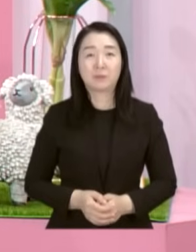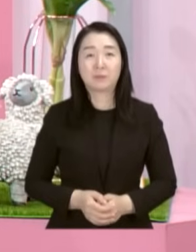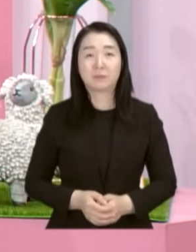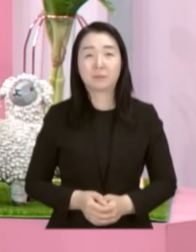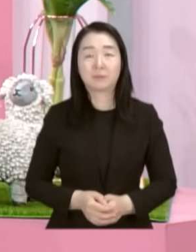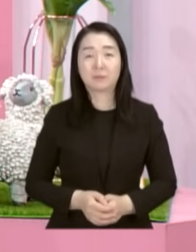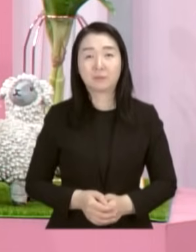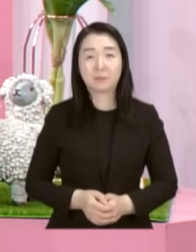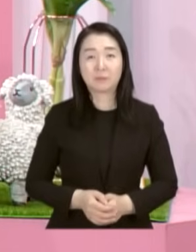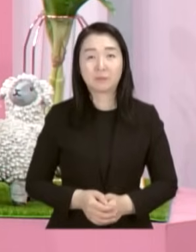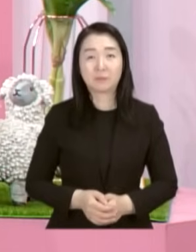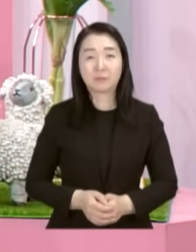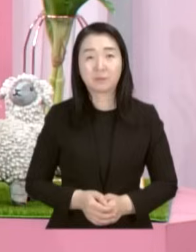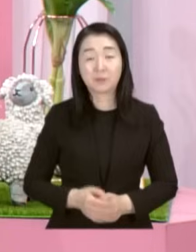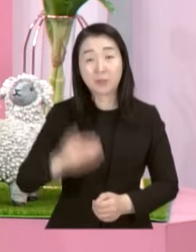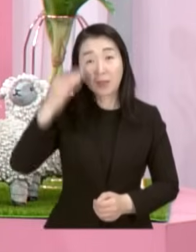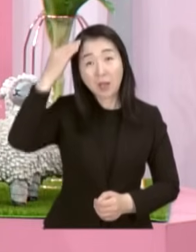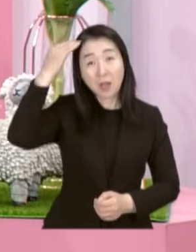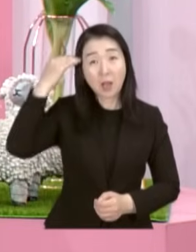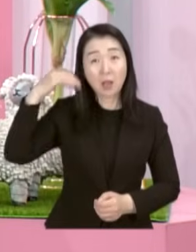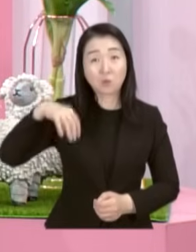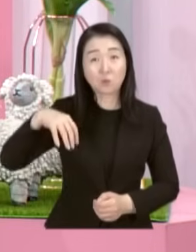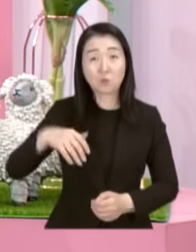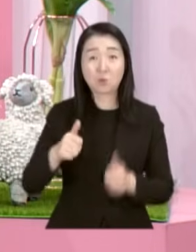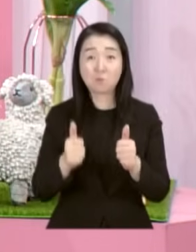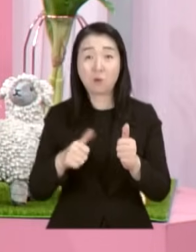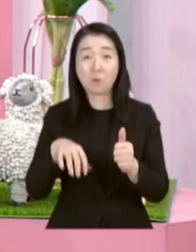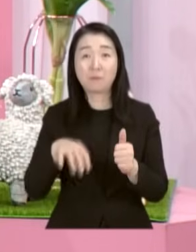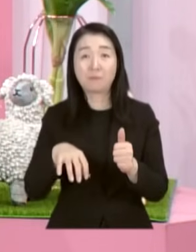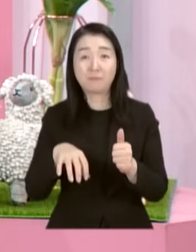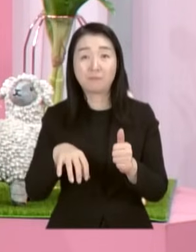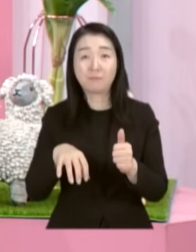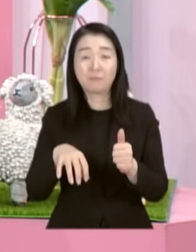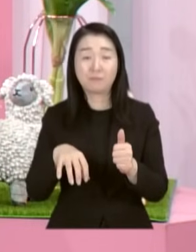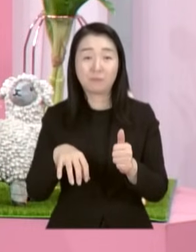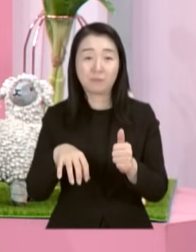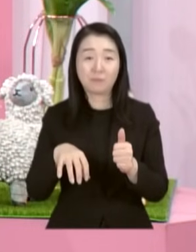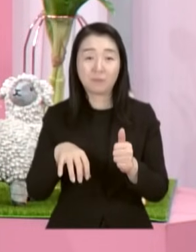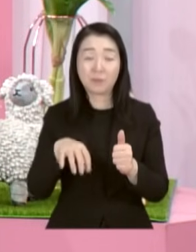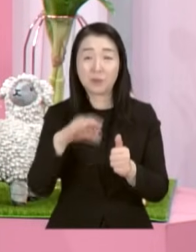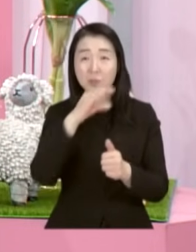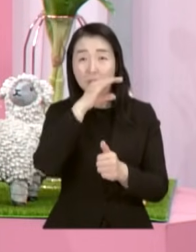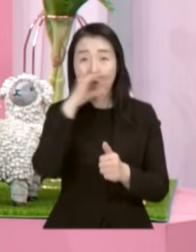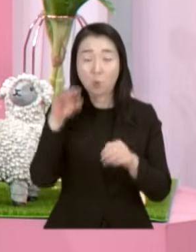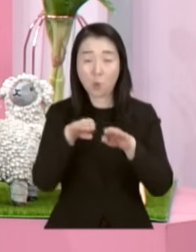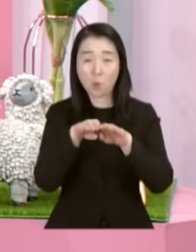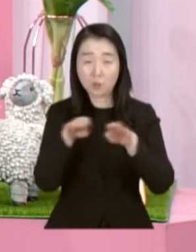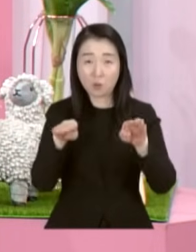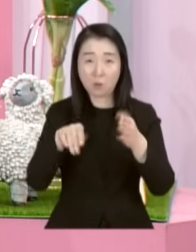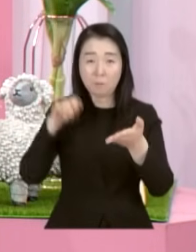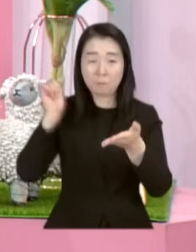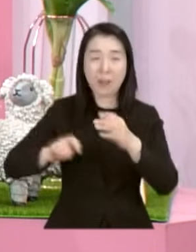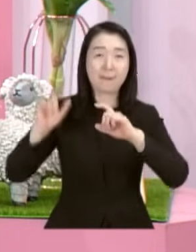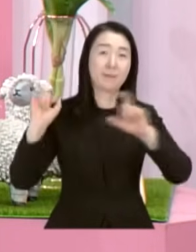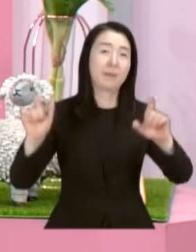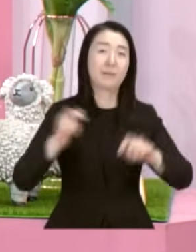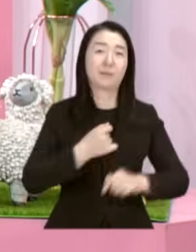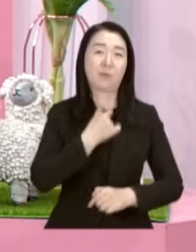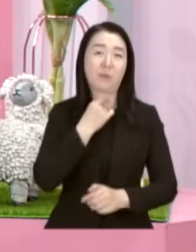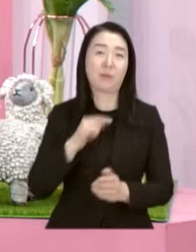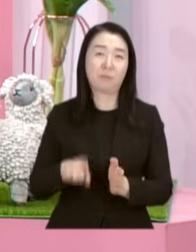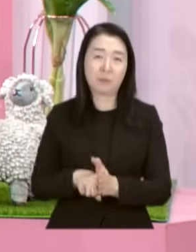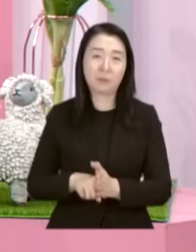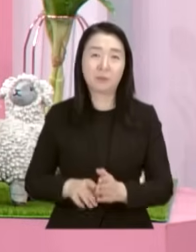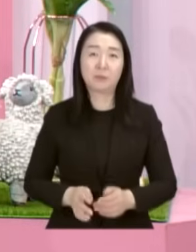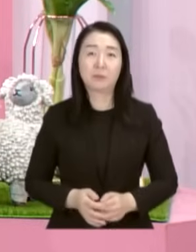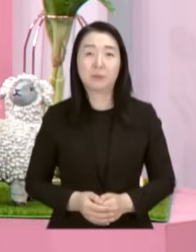2024년 대한민국의 법원이 행정법원이 공의로운 재판을 판결을 해주리라 믿어요.